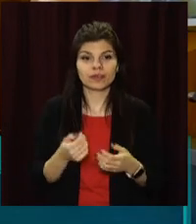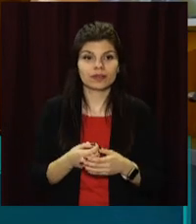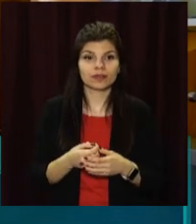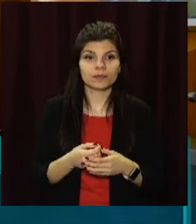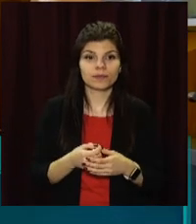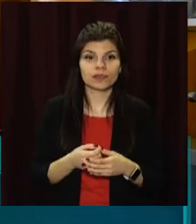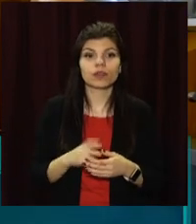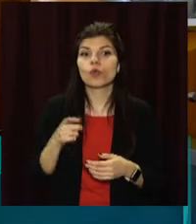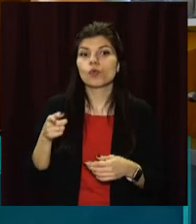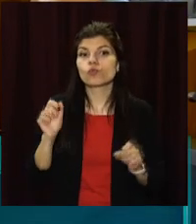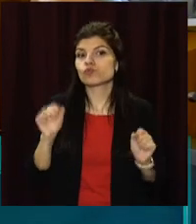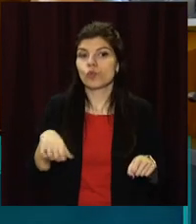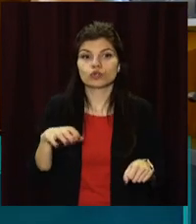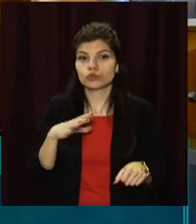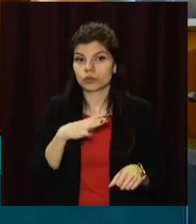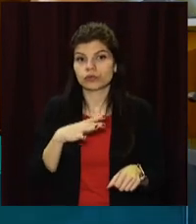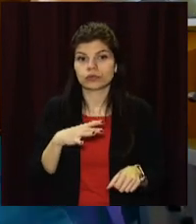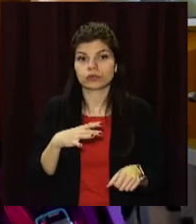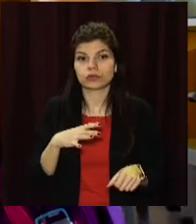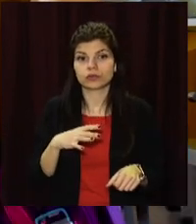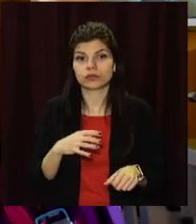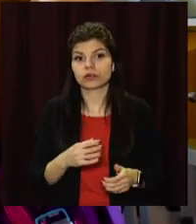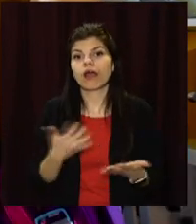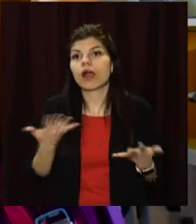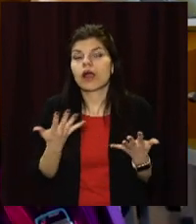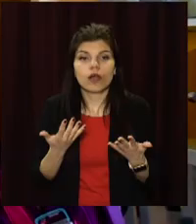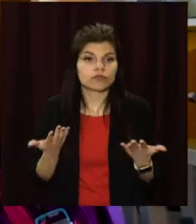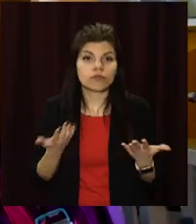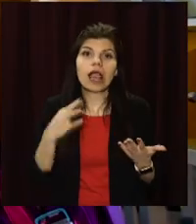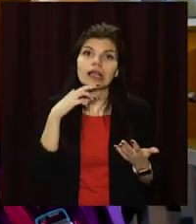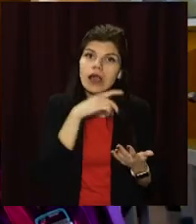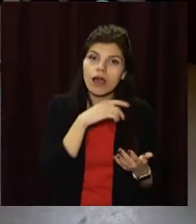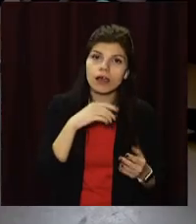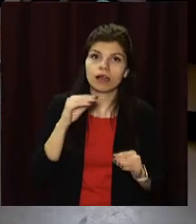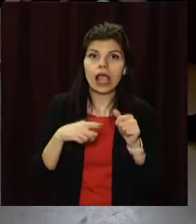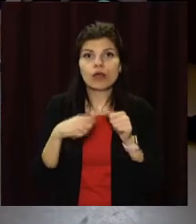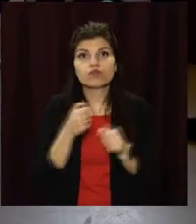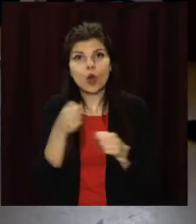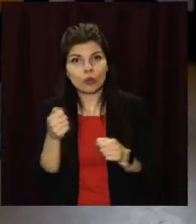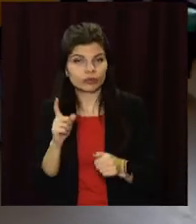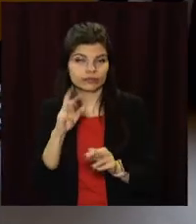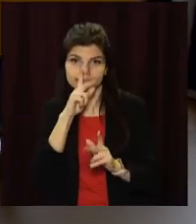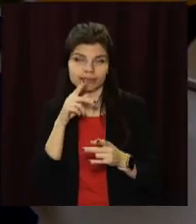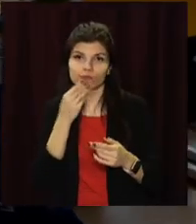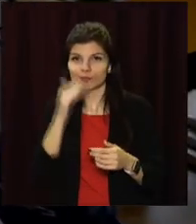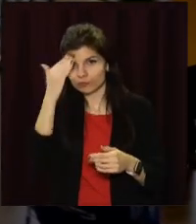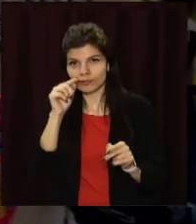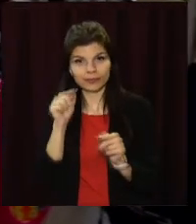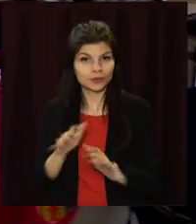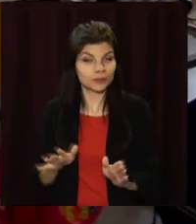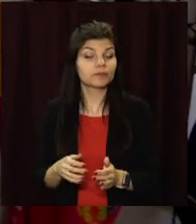вони можуть бути з якоюсь отравою чи бомбою. Такі профілактичні розмови зі